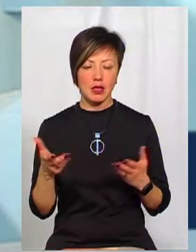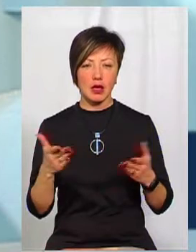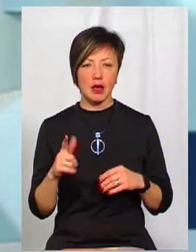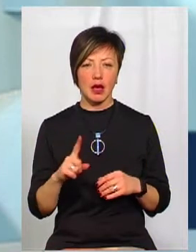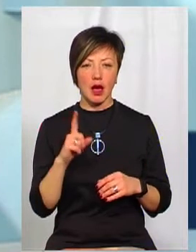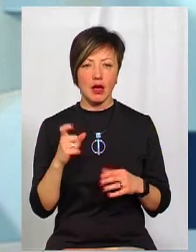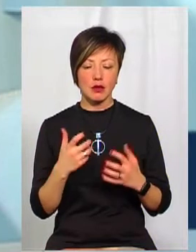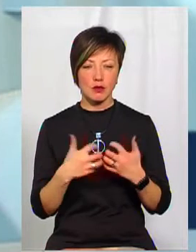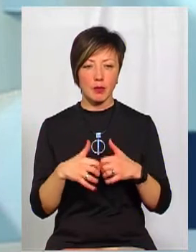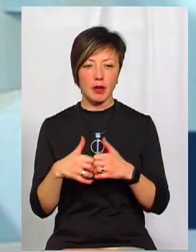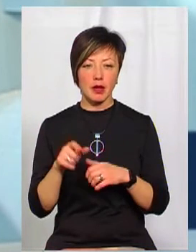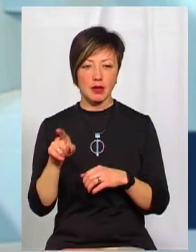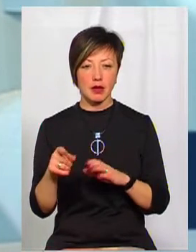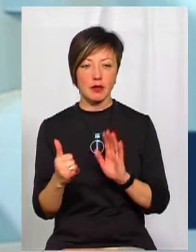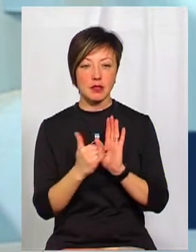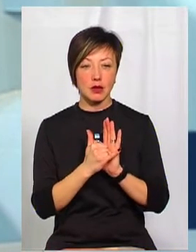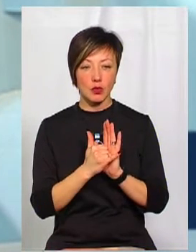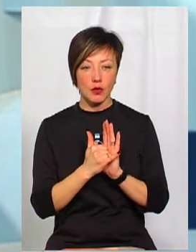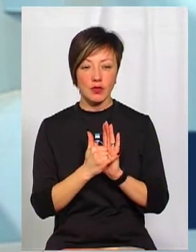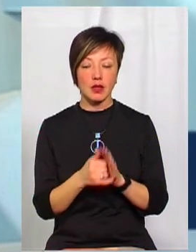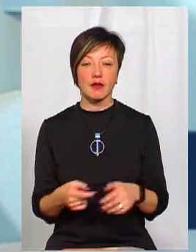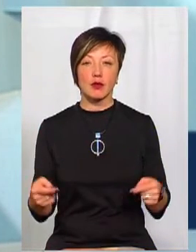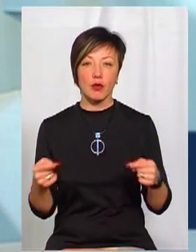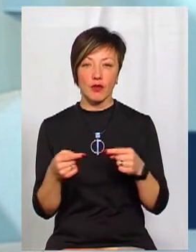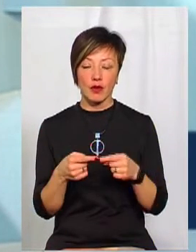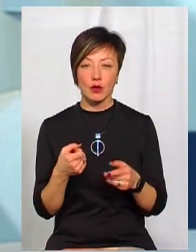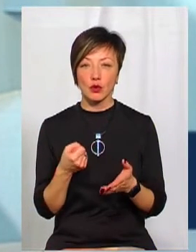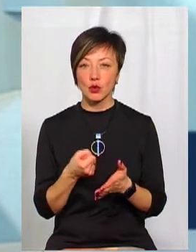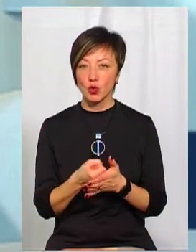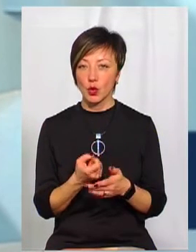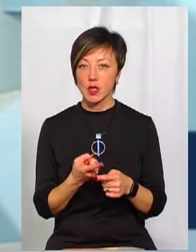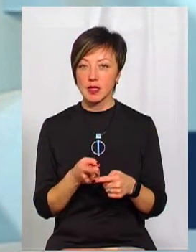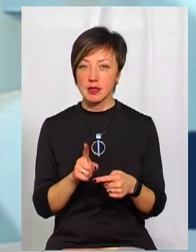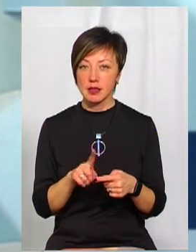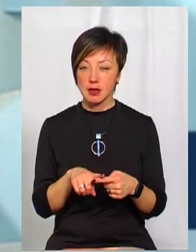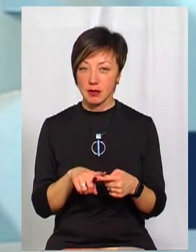які газові прилади там встановлені, відповідно